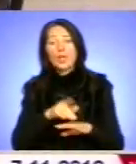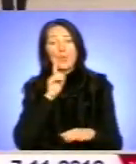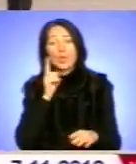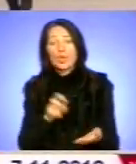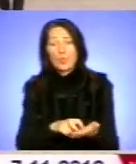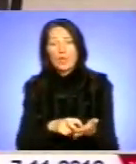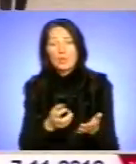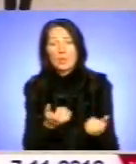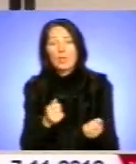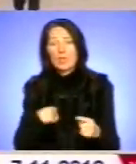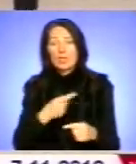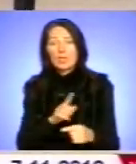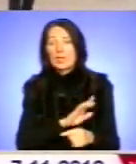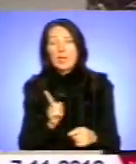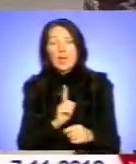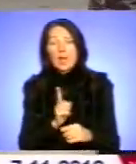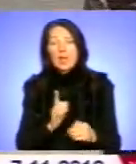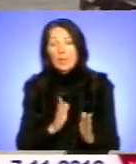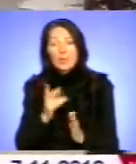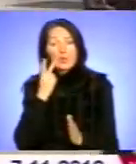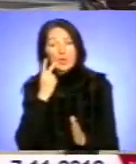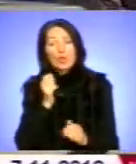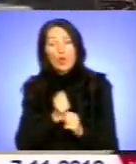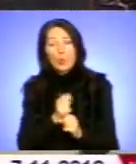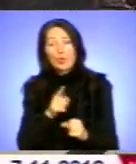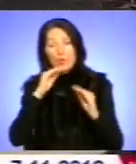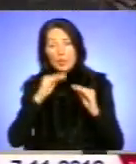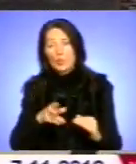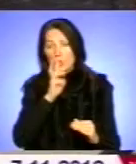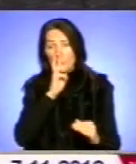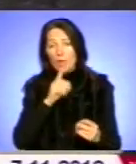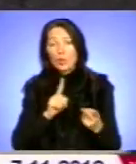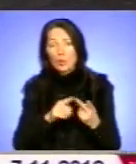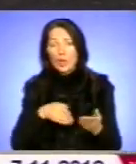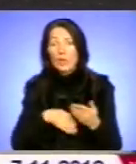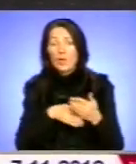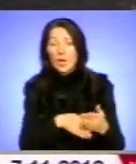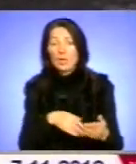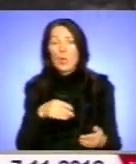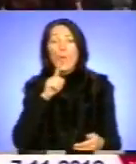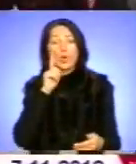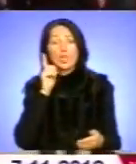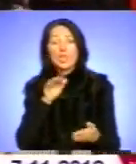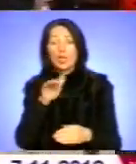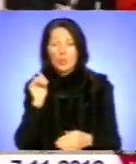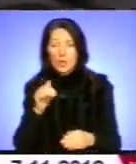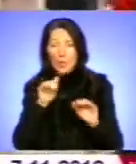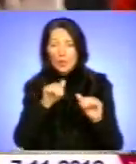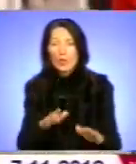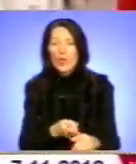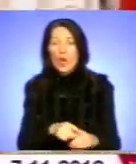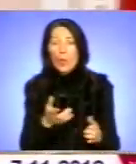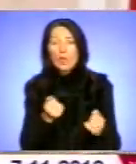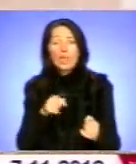нестабільну роботу або низьку зарплату. Ще один варіант, що пропонує держава – молодіжне кредитування. Постанову, яку прийняв уряд, не можна назвати